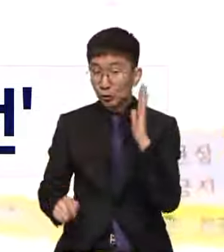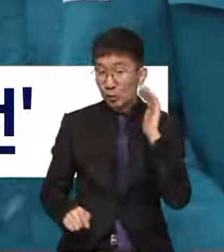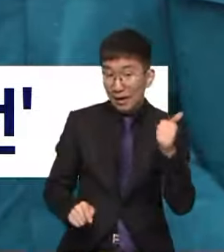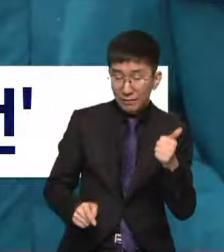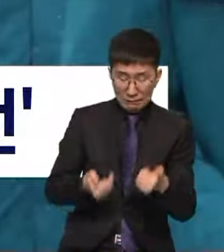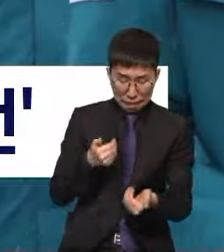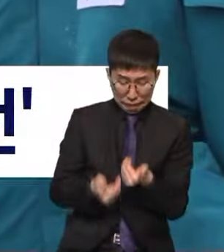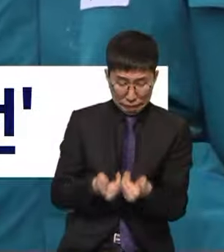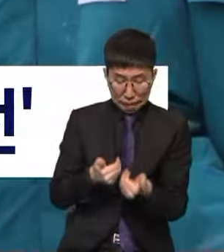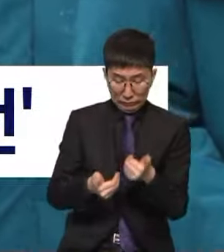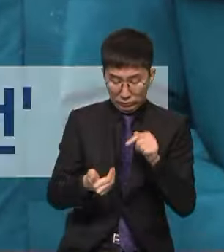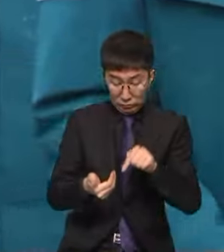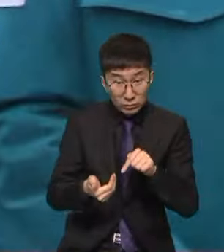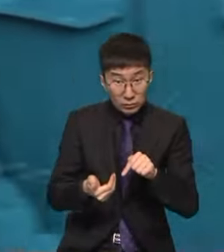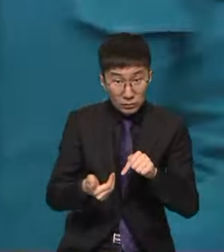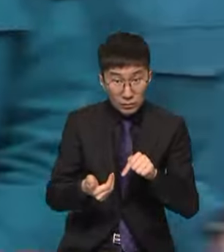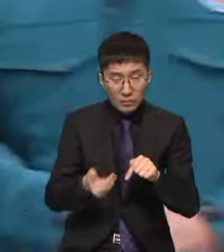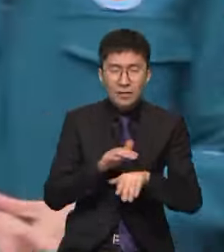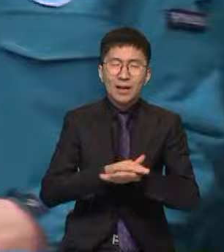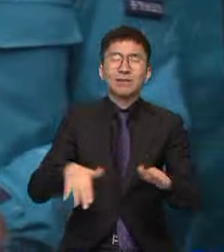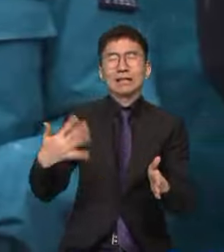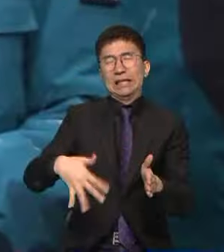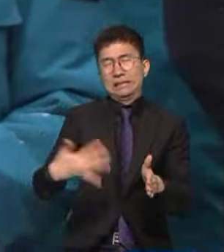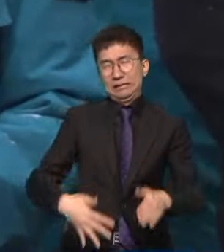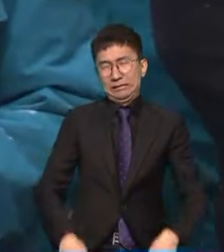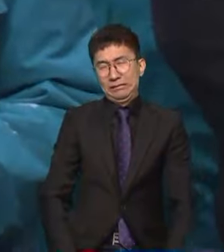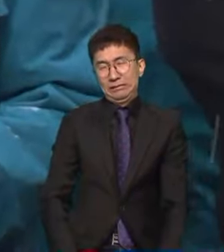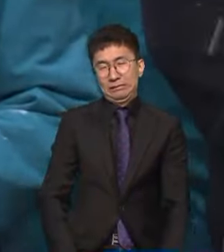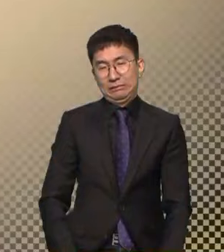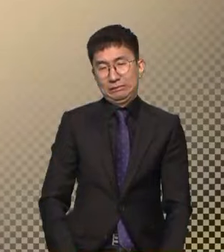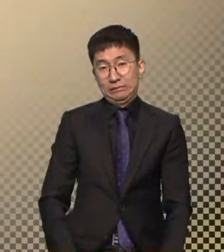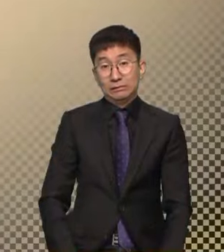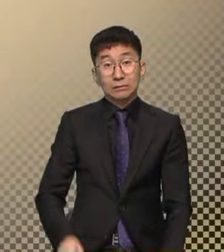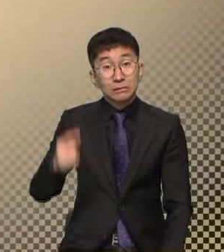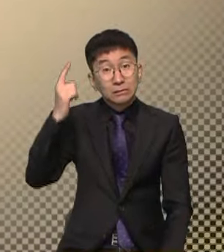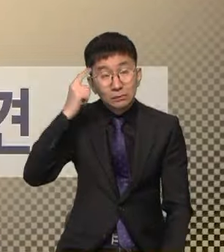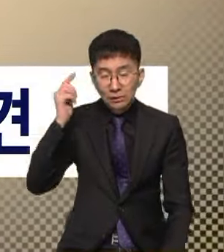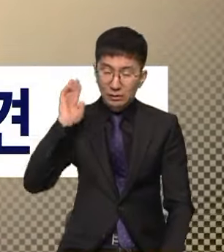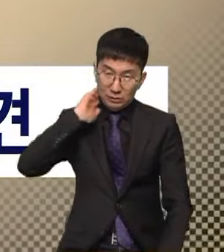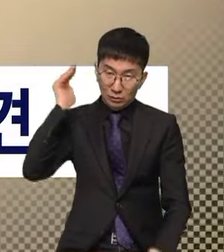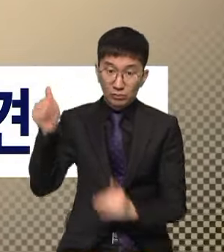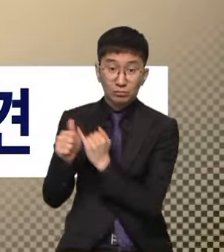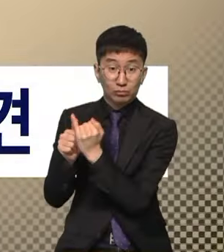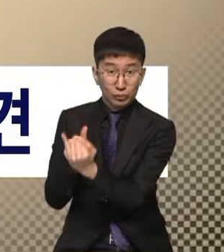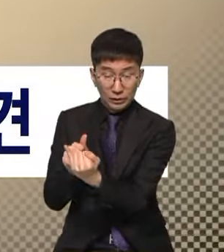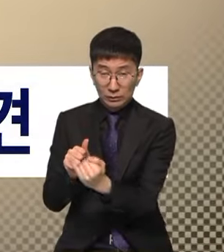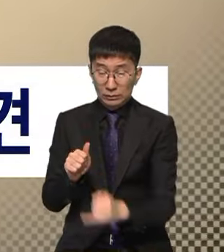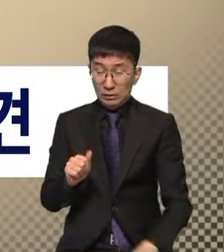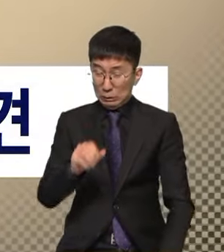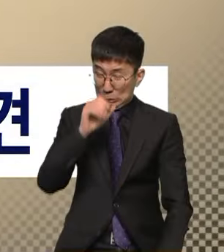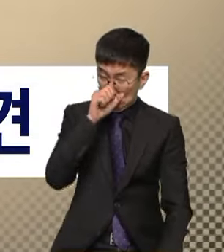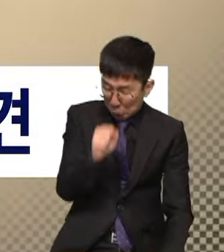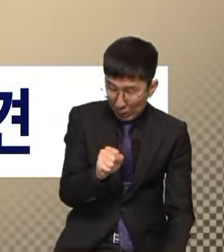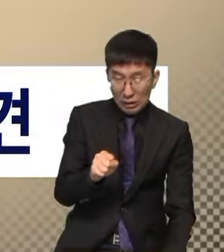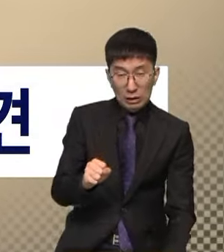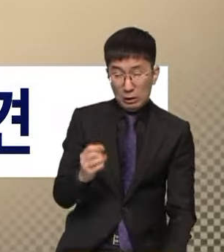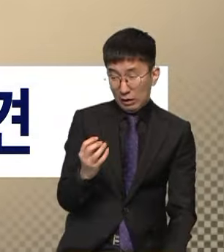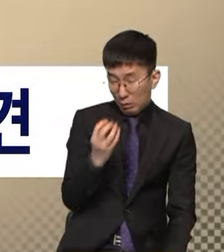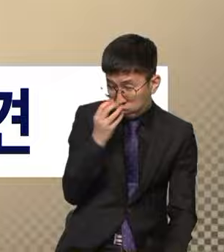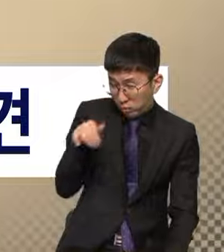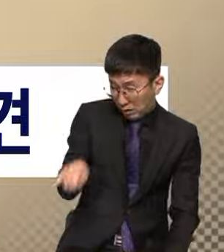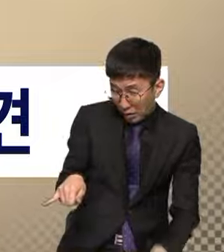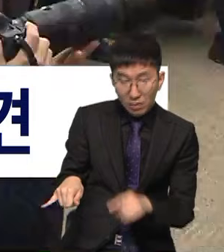갈라놓은 뇌관은 여전히 남아있습니다. 김건희 여사의 명품 가방 수수 의혹에 대통령실이 어떤 조치를